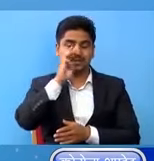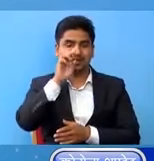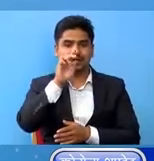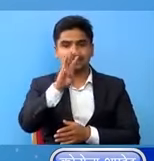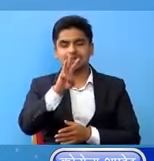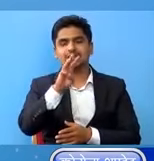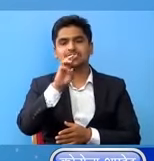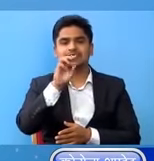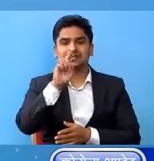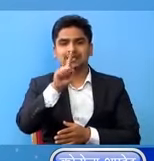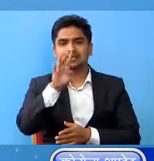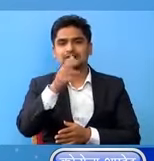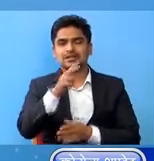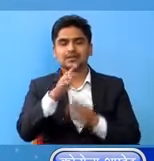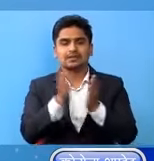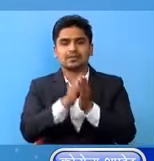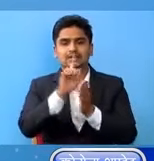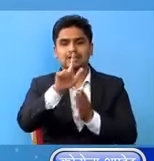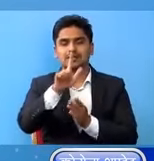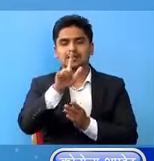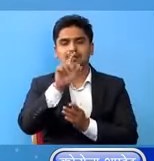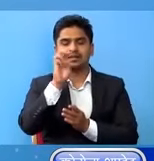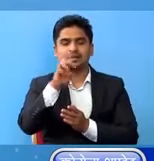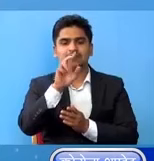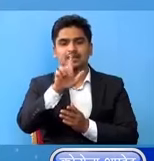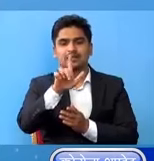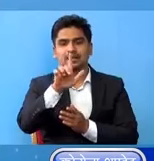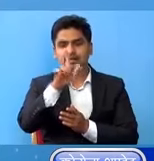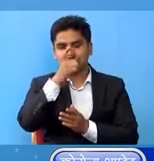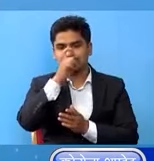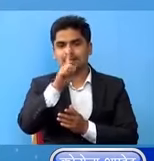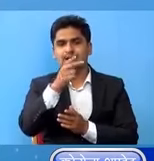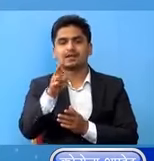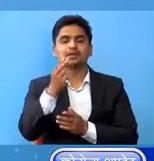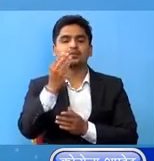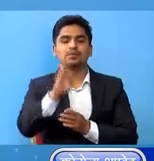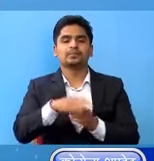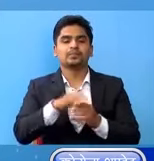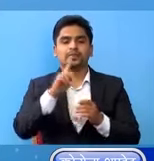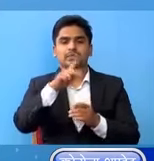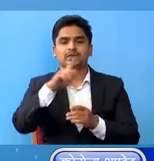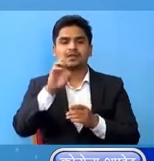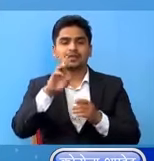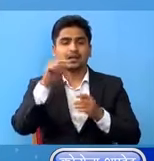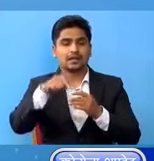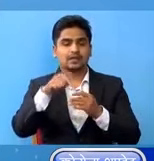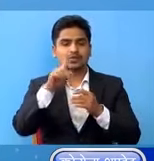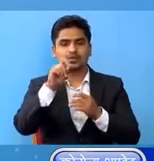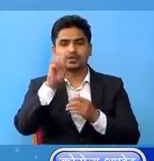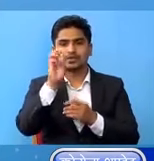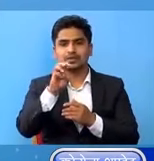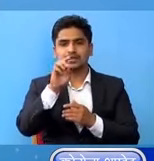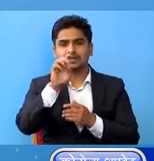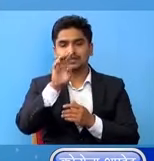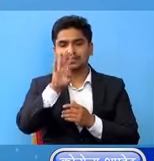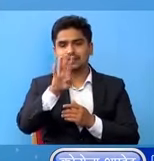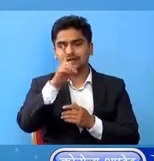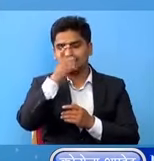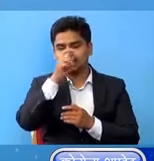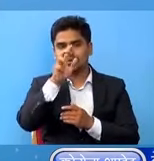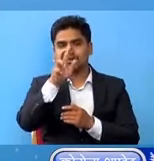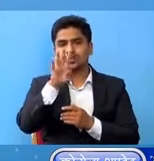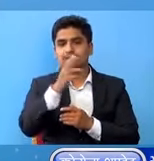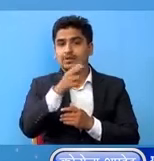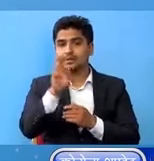जना गरी जम्मा 7,701 जना हुनुहुन्छ। नेपालमा आजको पीसीआर जम्मा 10,494 भएको